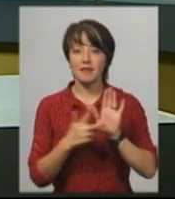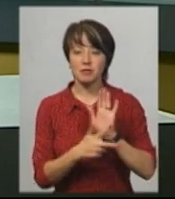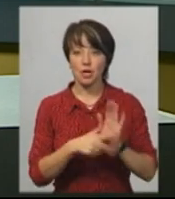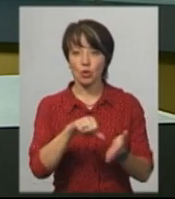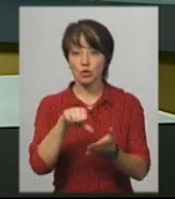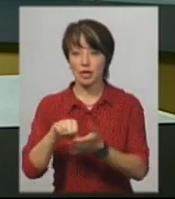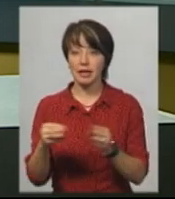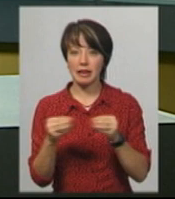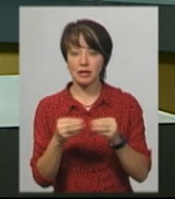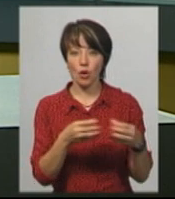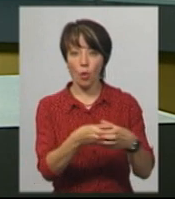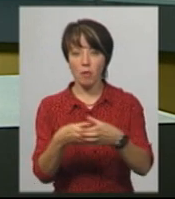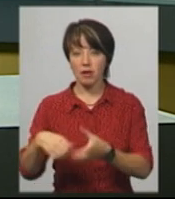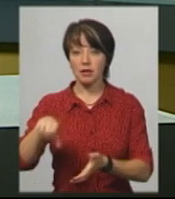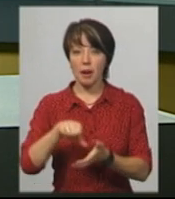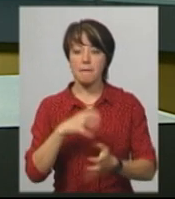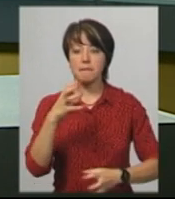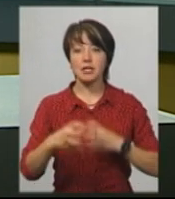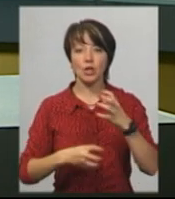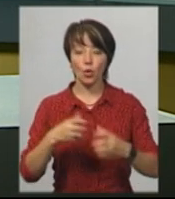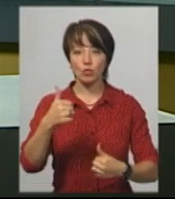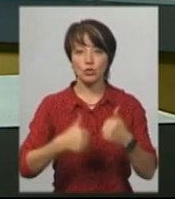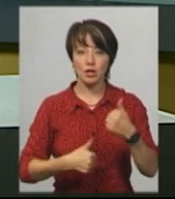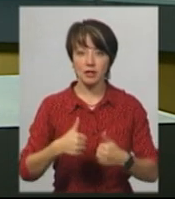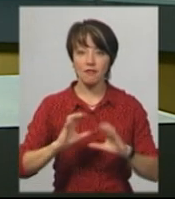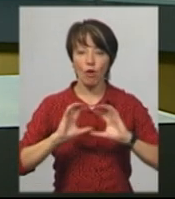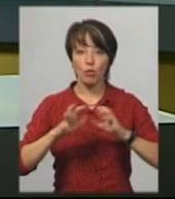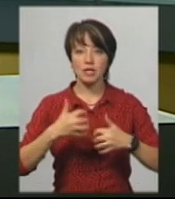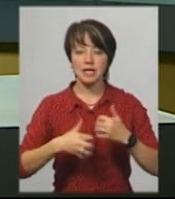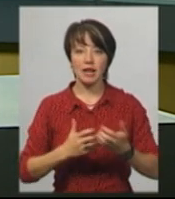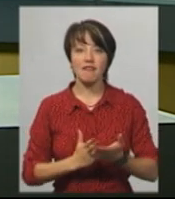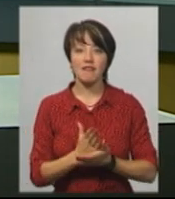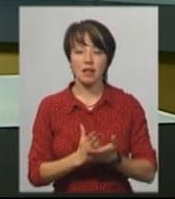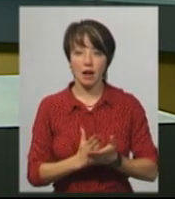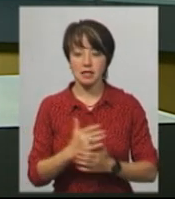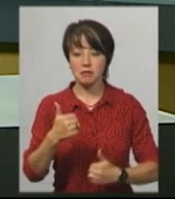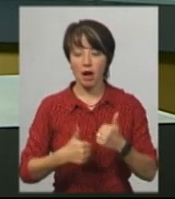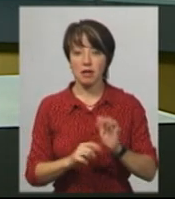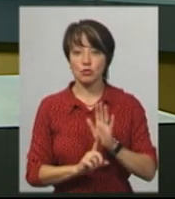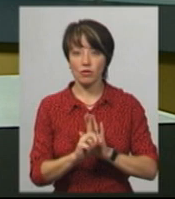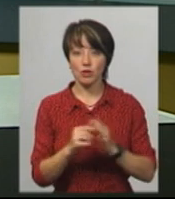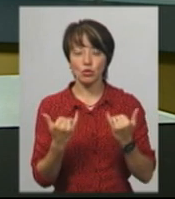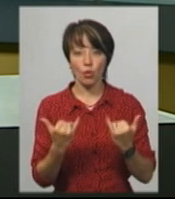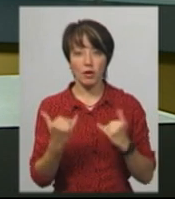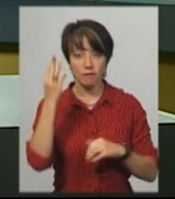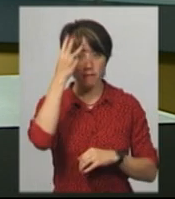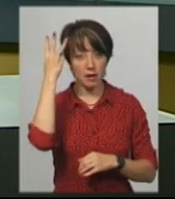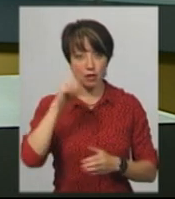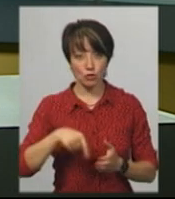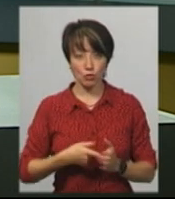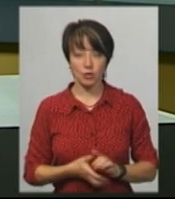80 учасників та 10 команд взяли участь у міжнародному турнірі з волейболу серед ветеранів. Змагання стартували сьогодні в